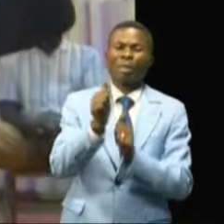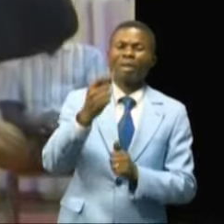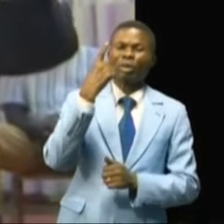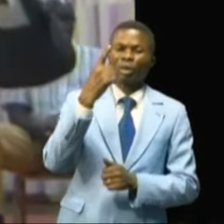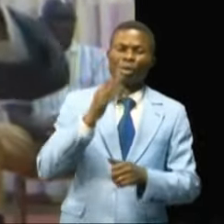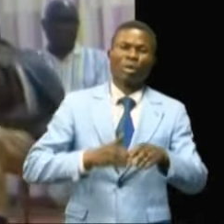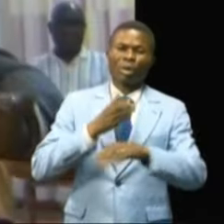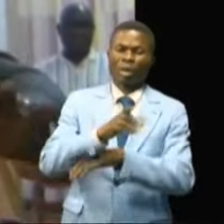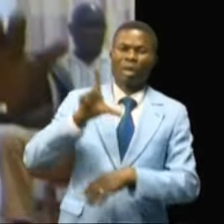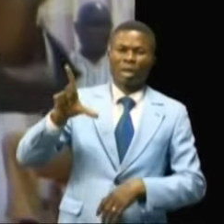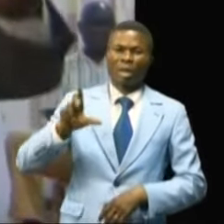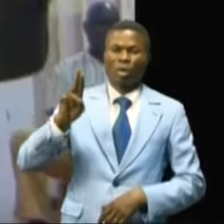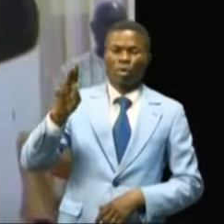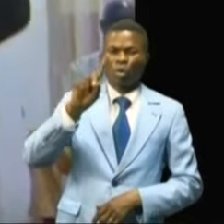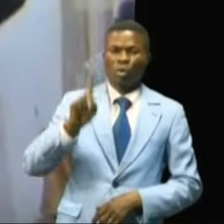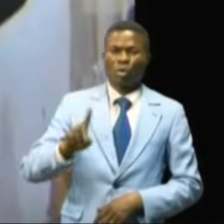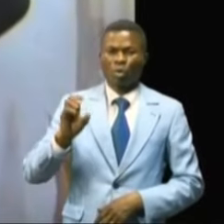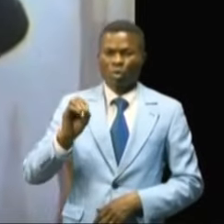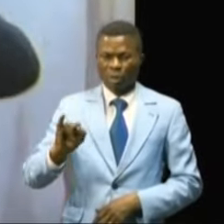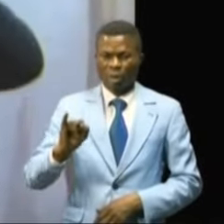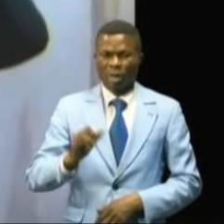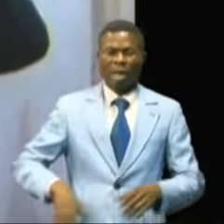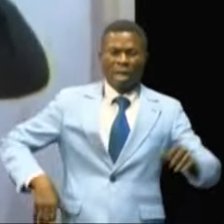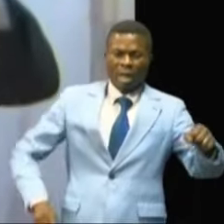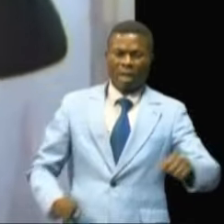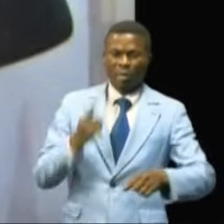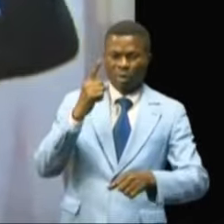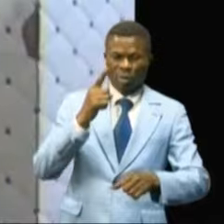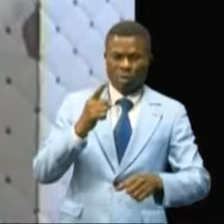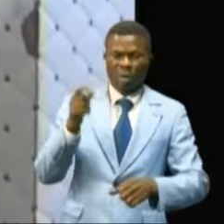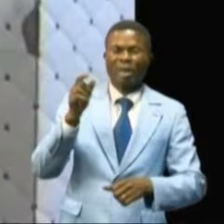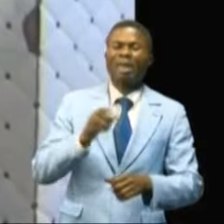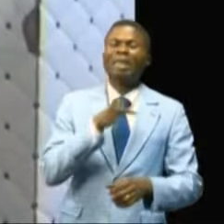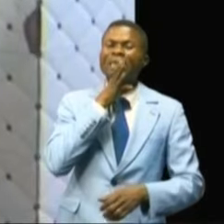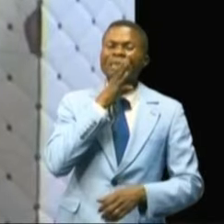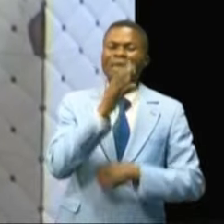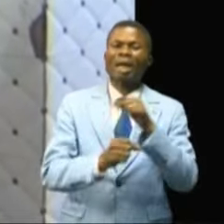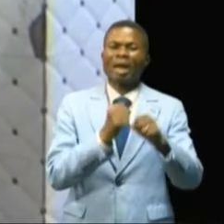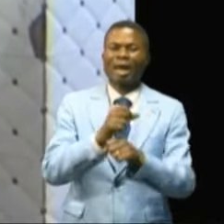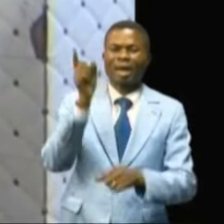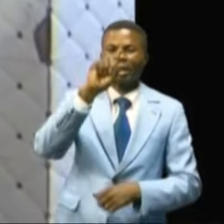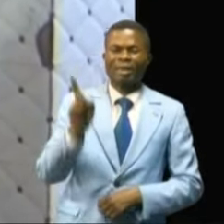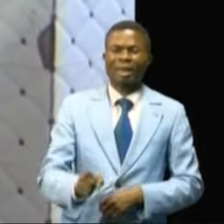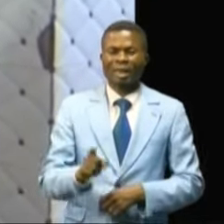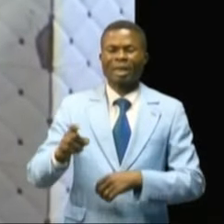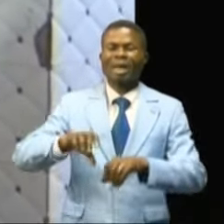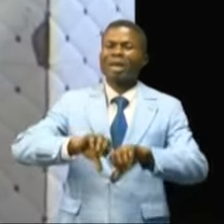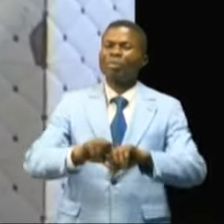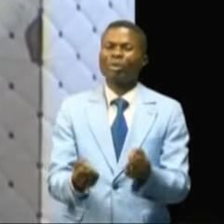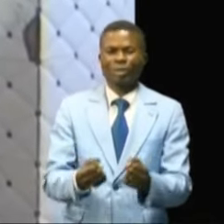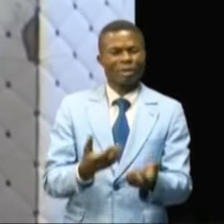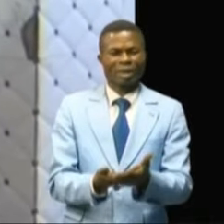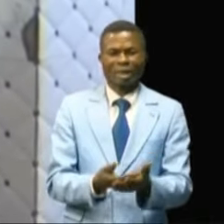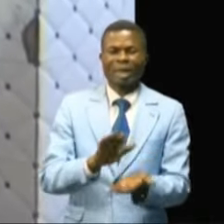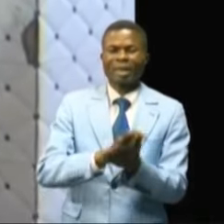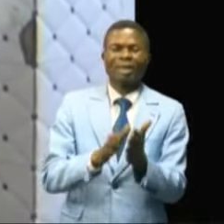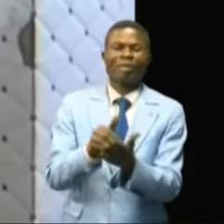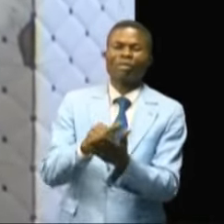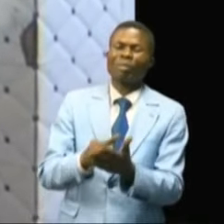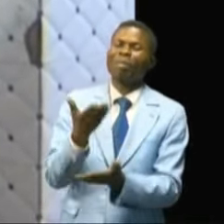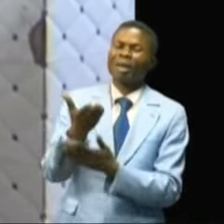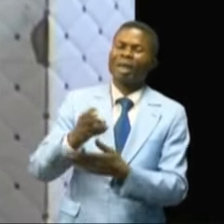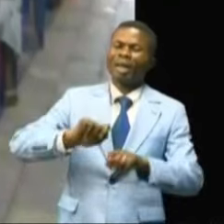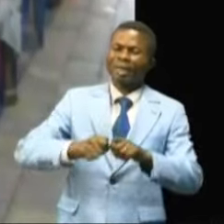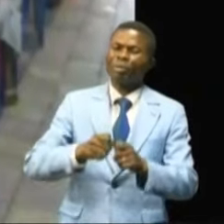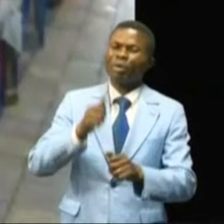est l'Ouzi Kimbemba avec un seul bac âgé de plus ou moins 30 ans, vétuste et amorti, nécessitant réparation